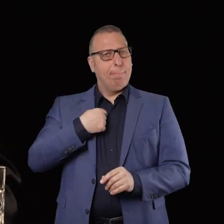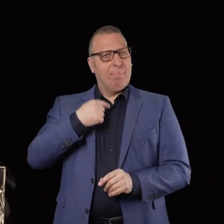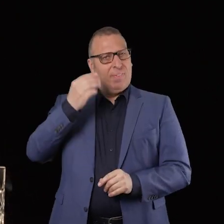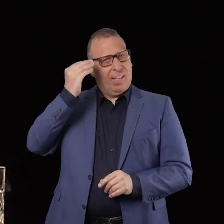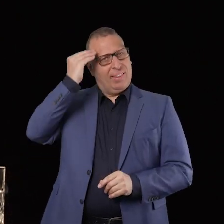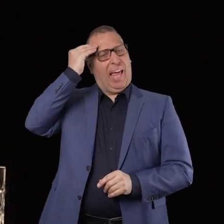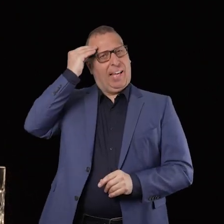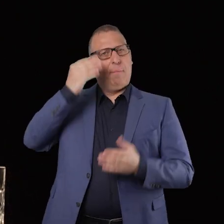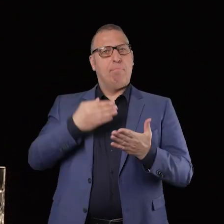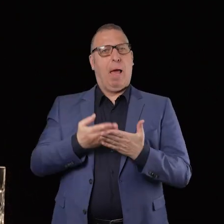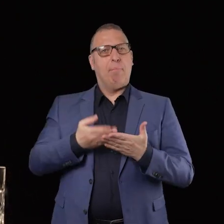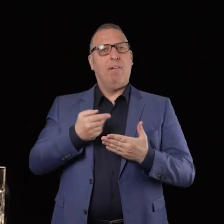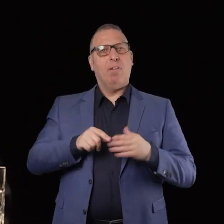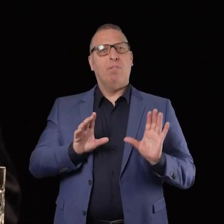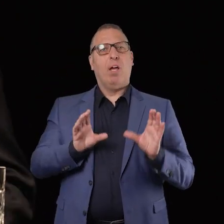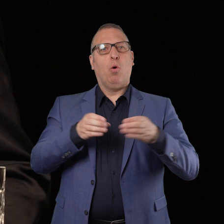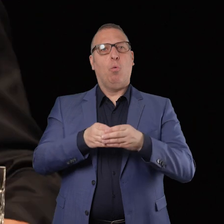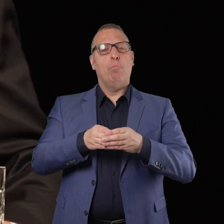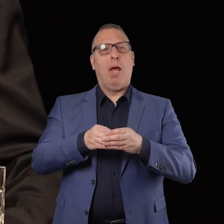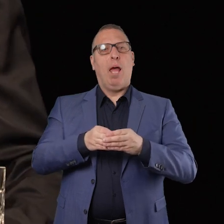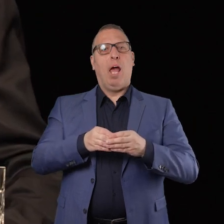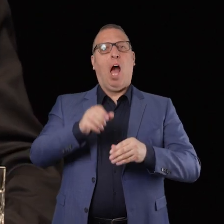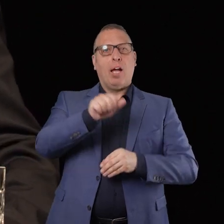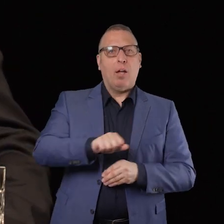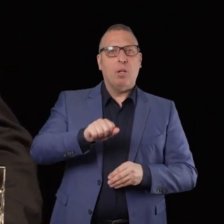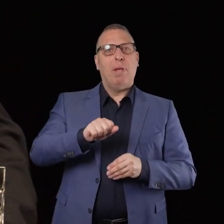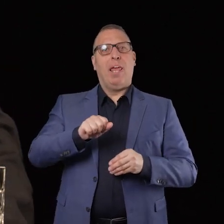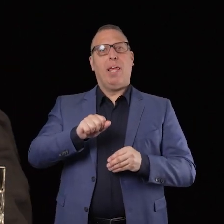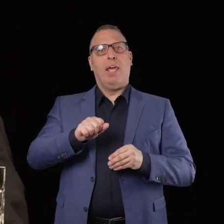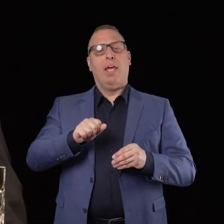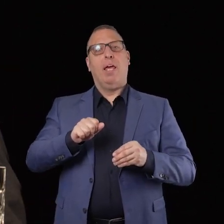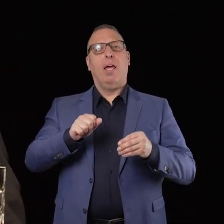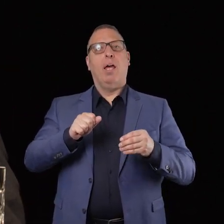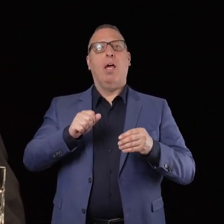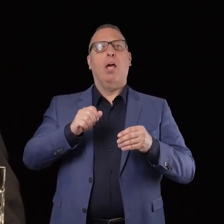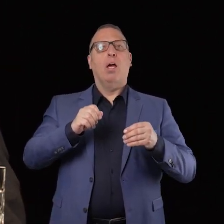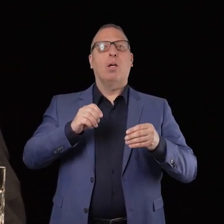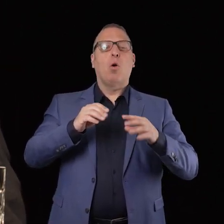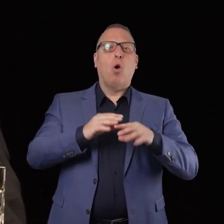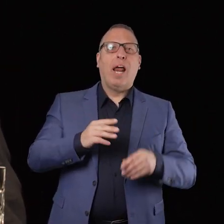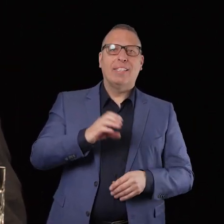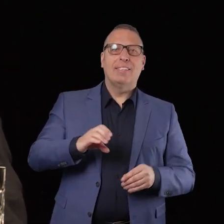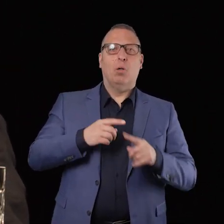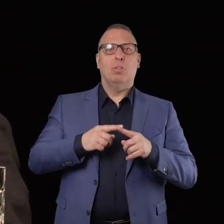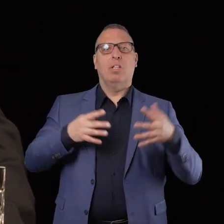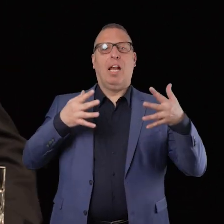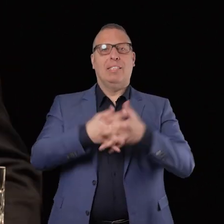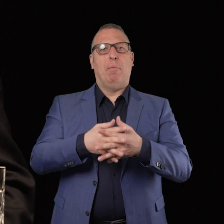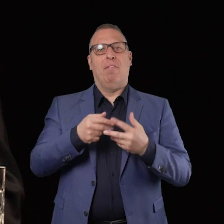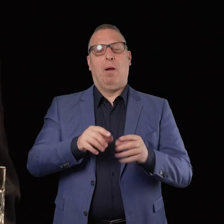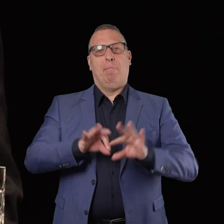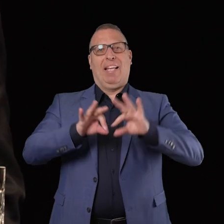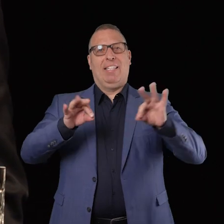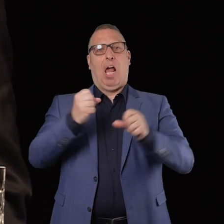hier etwa an die Gruppe Accountability, Coherence and Transparency, die sich für bessere